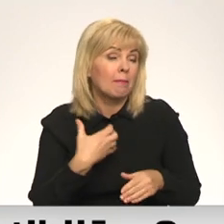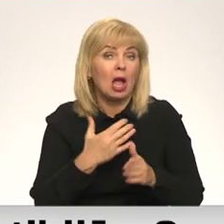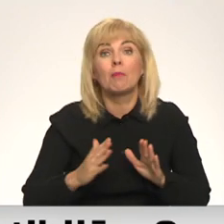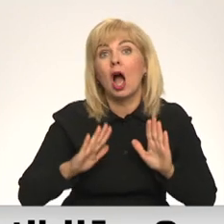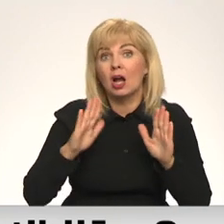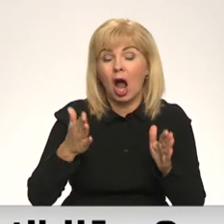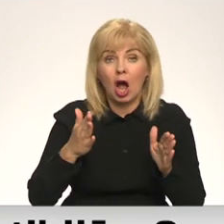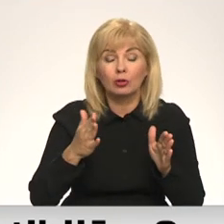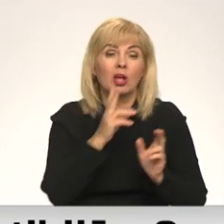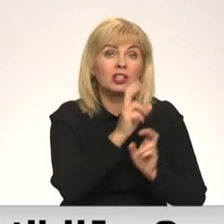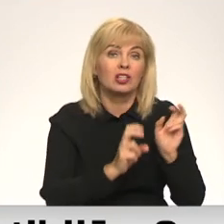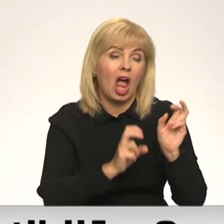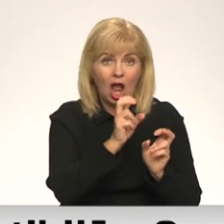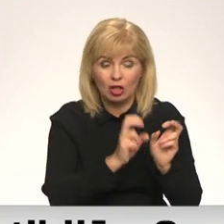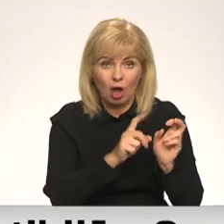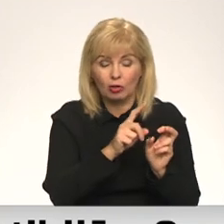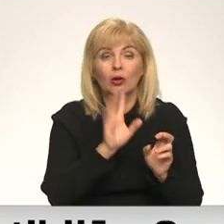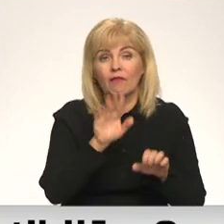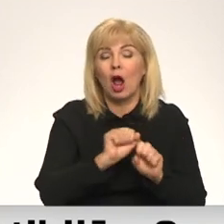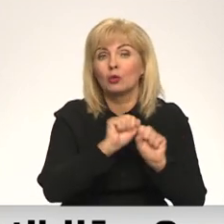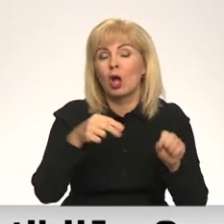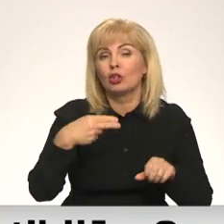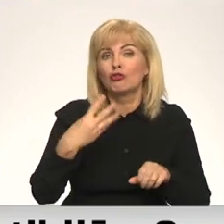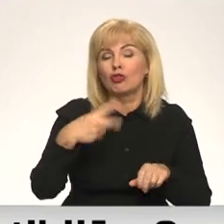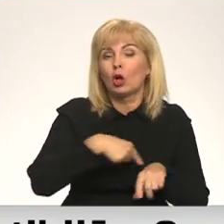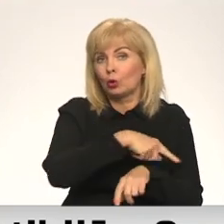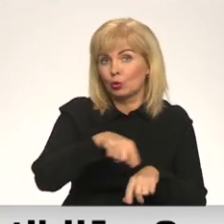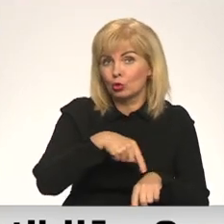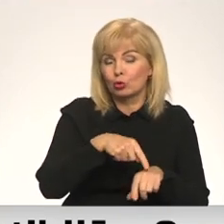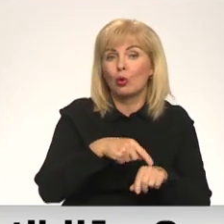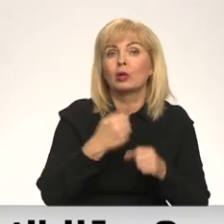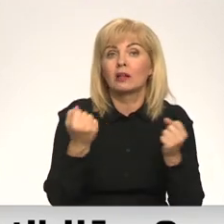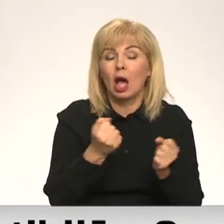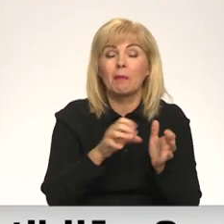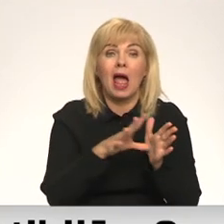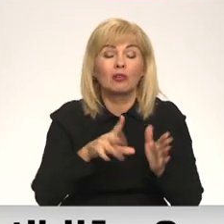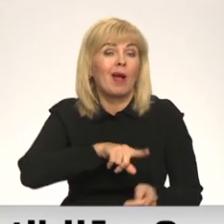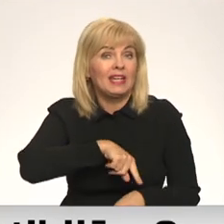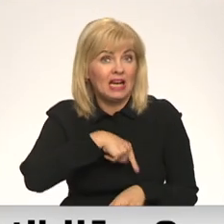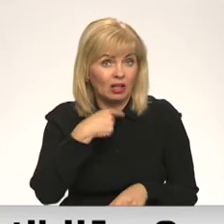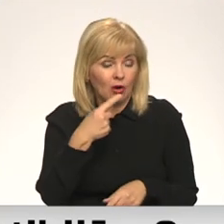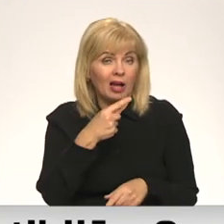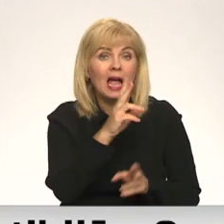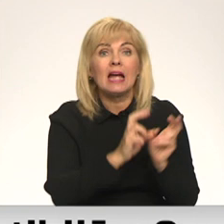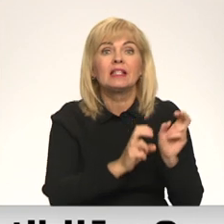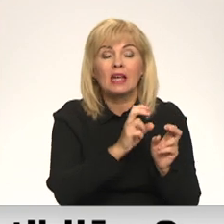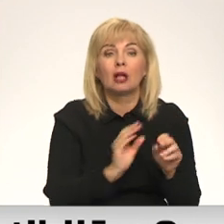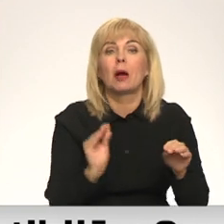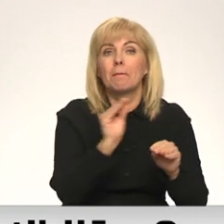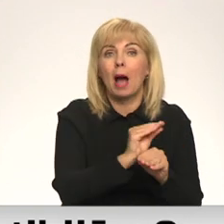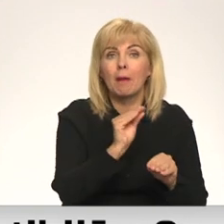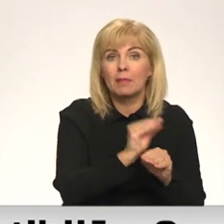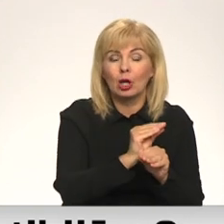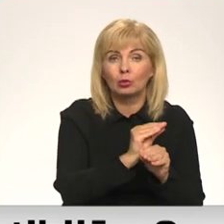gadījumā ģenerators spēj nodrošināt 24 stundu darbību. Ja enerģijas traucējumi ir ilgāk, ģeneratori tiek papildināti